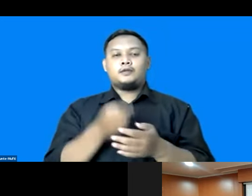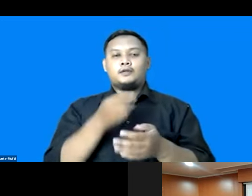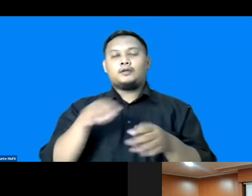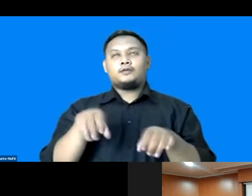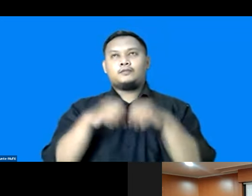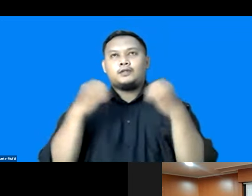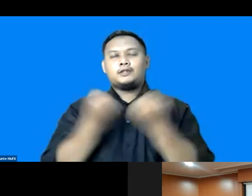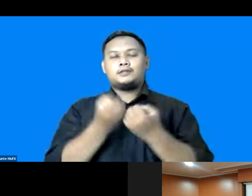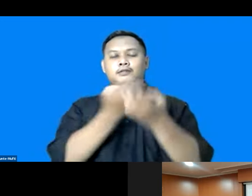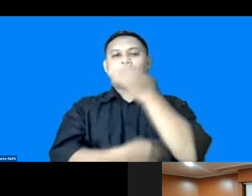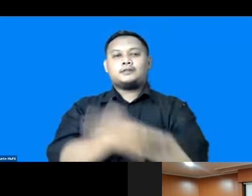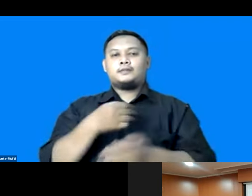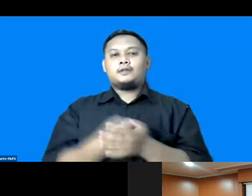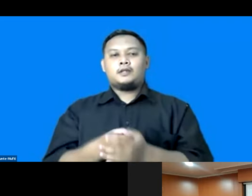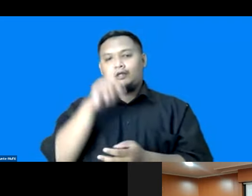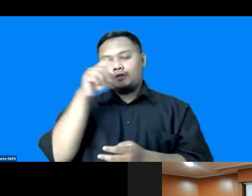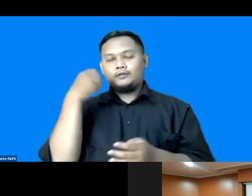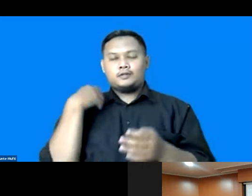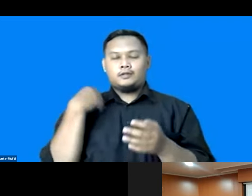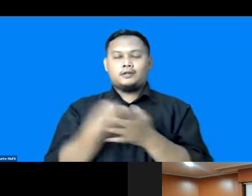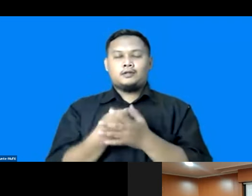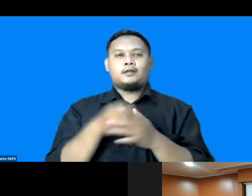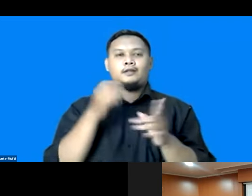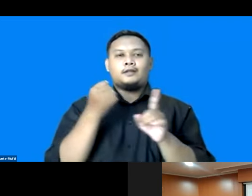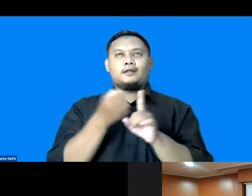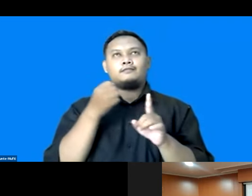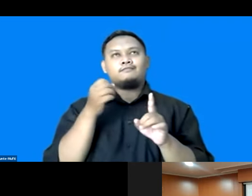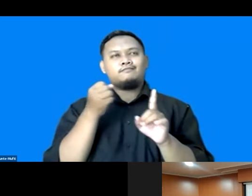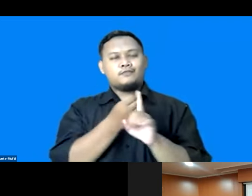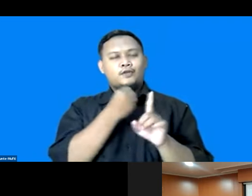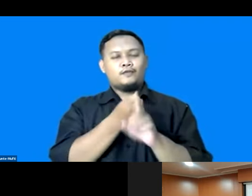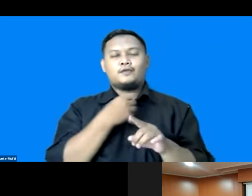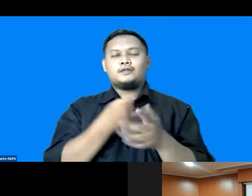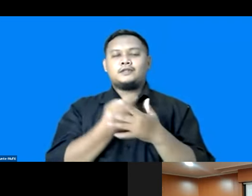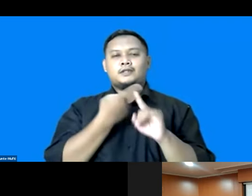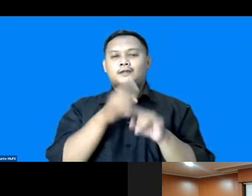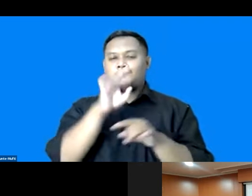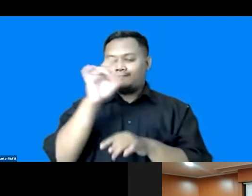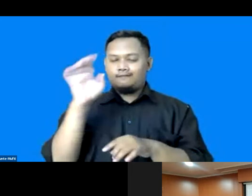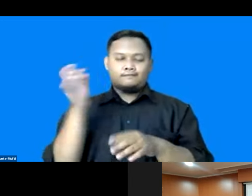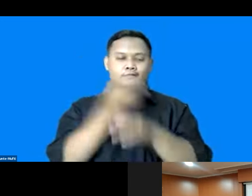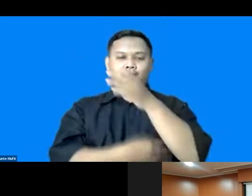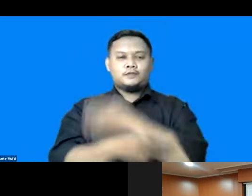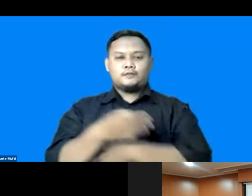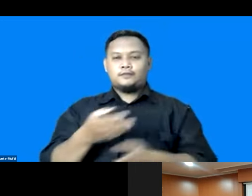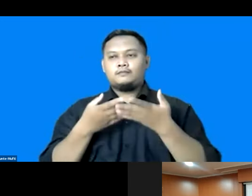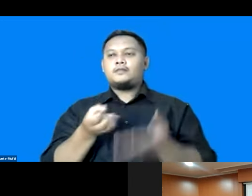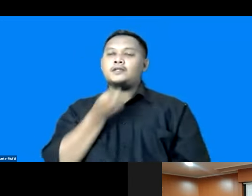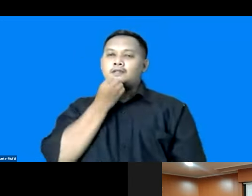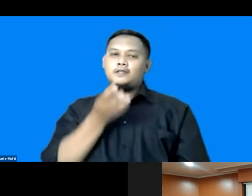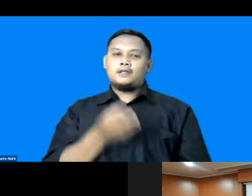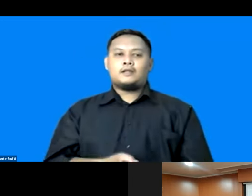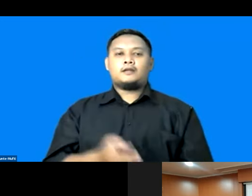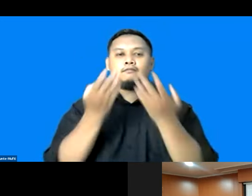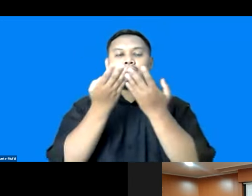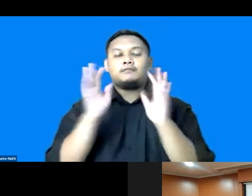mengadvokasi supaya perlu ada pelibatan kawan-kawan difabel dari berbagai ragam supaya memberikan masukan. Pintu-pintu